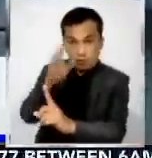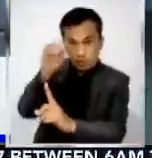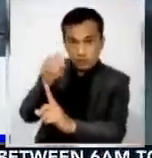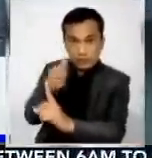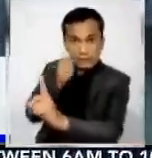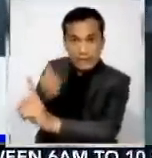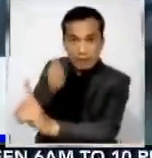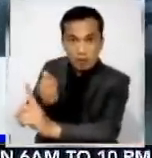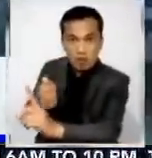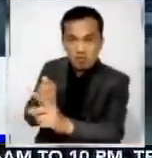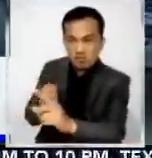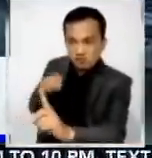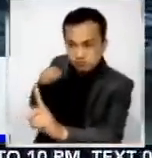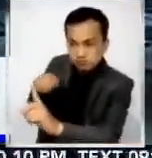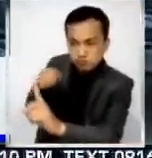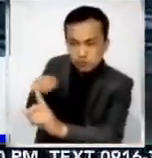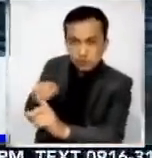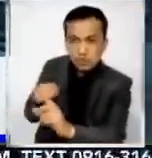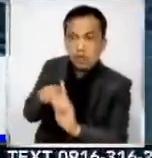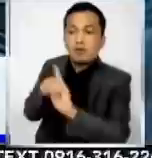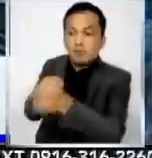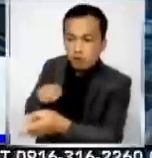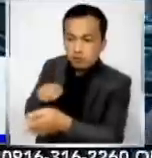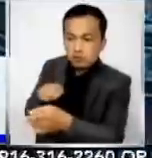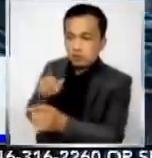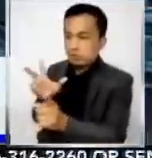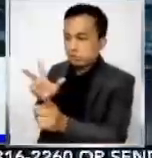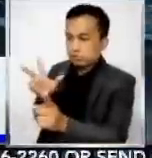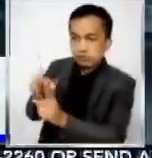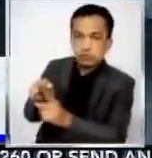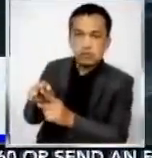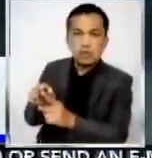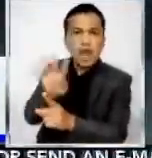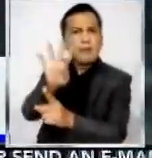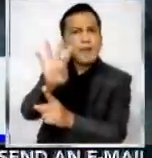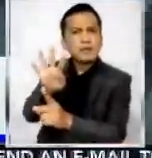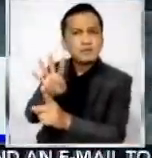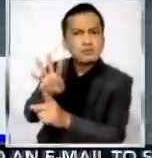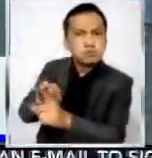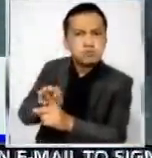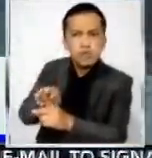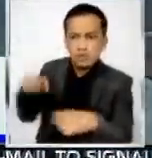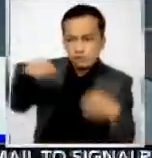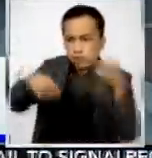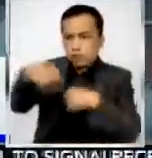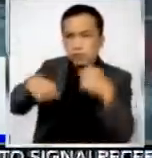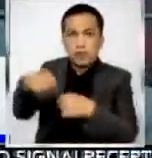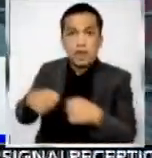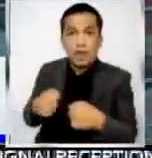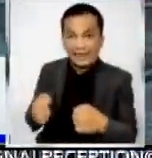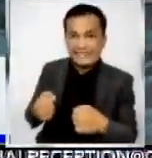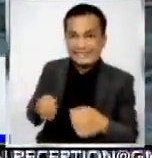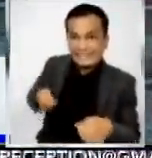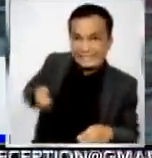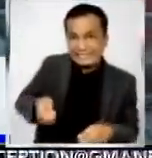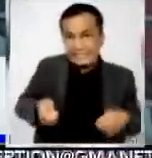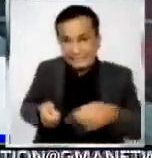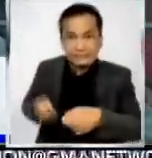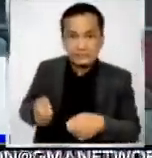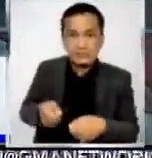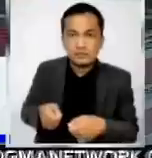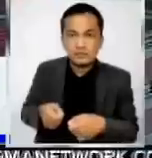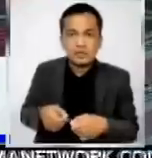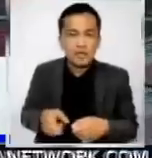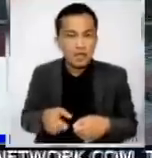Pagkadapa nito, sugod naman ang 3 lalaking kasamahan ng may kutsilyo. Pinagtulungan na ang biktima. Pinagsasaksak ito habang hawak ng isa pang